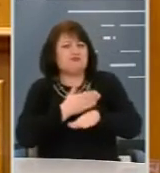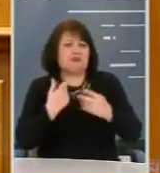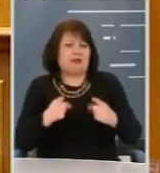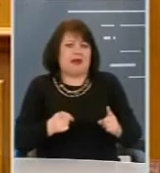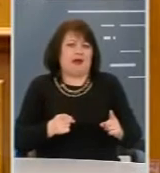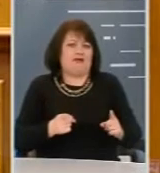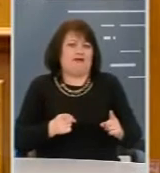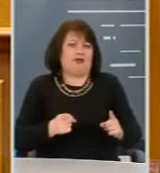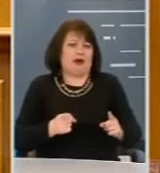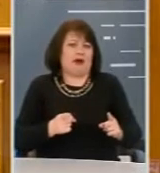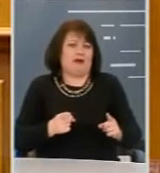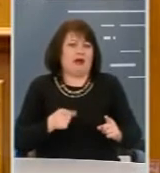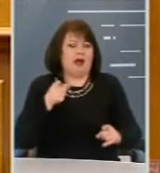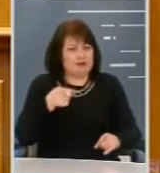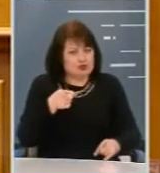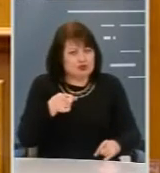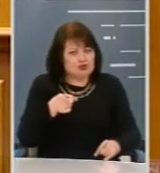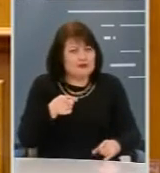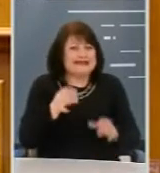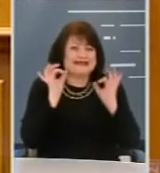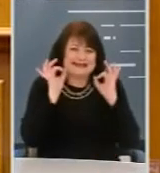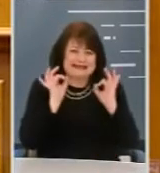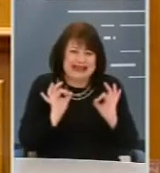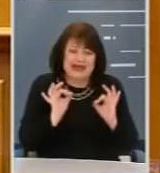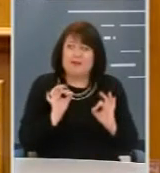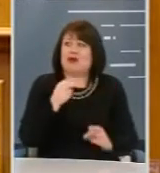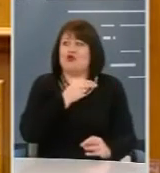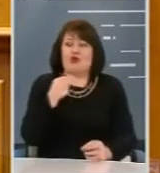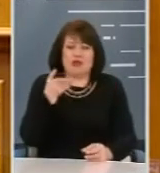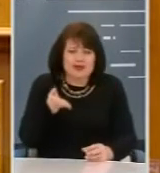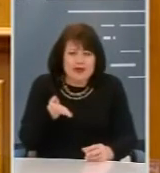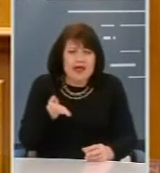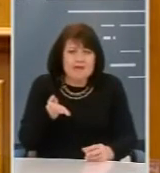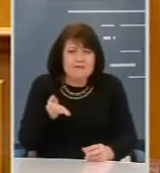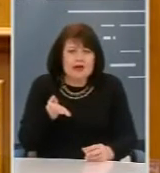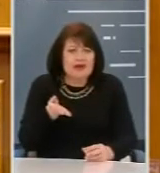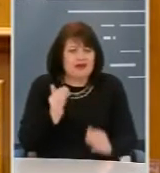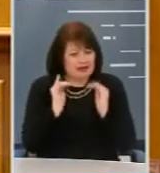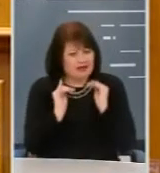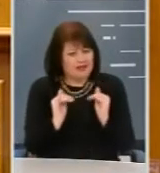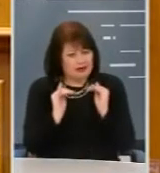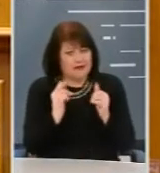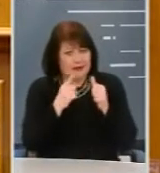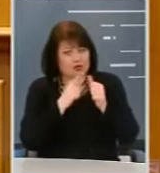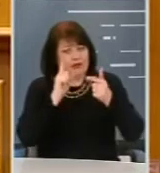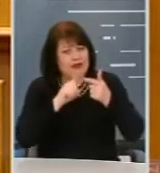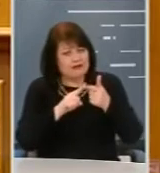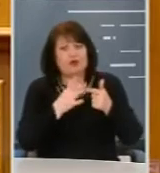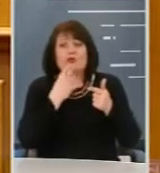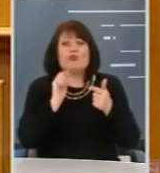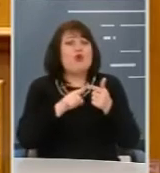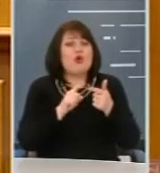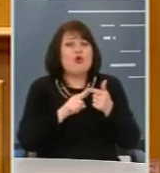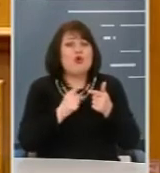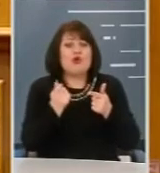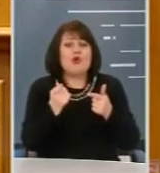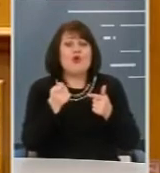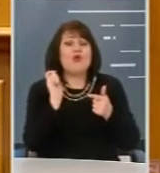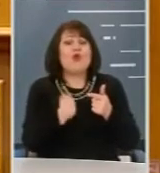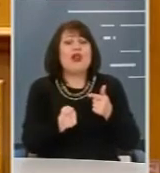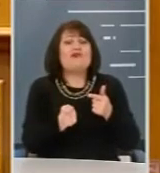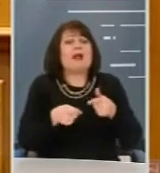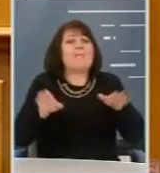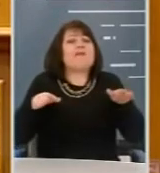τους συνδεδεμένους πιστούχους, στη συγκεκριμένη περίπτωση προς τους ίδιους πιστούχους; Δεύτερον, γιατί το τίμημα εξαγοράς από